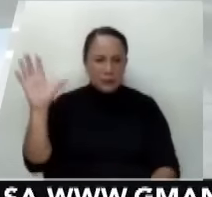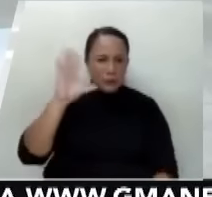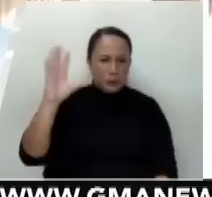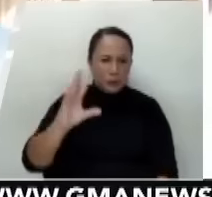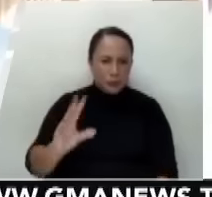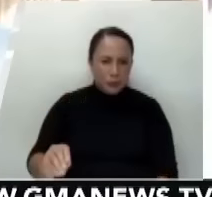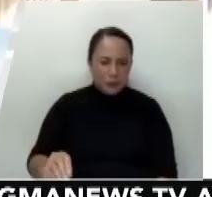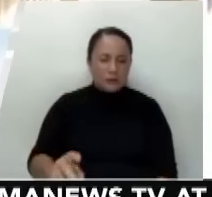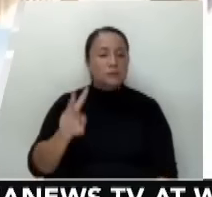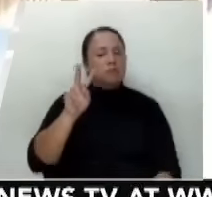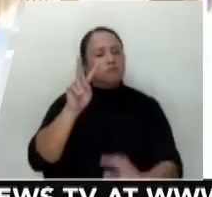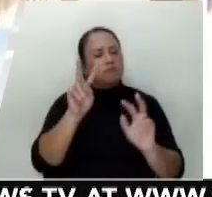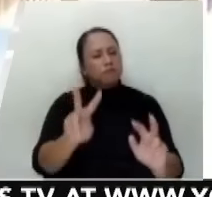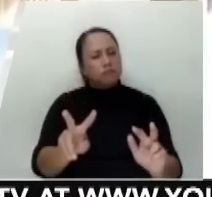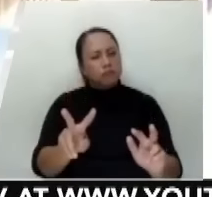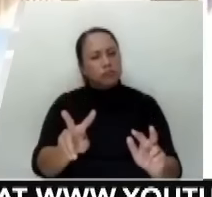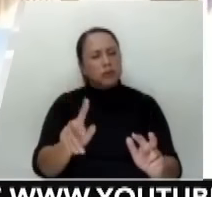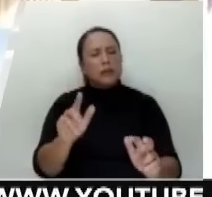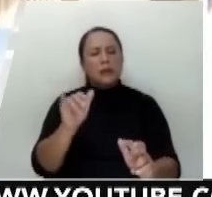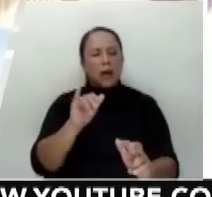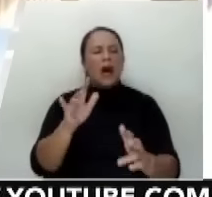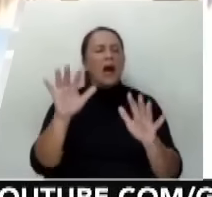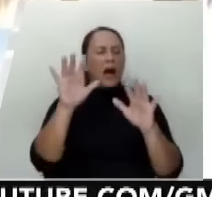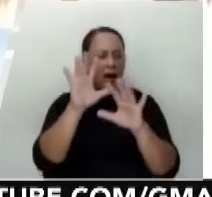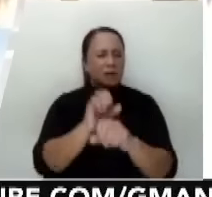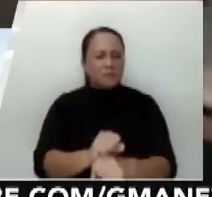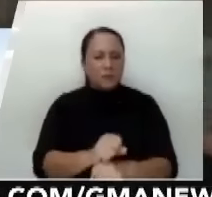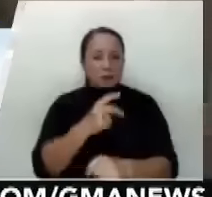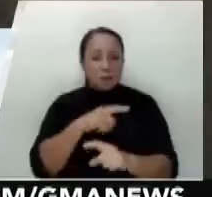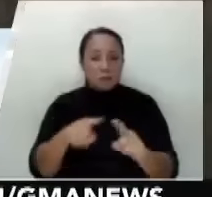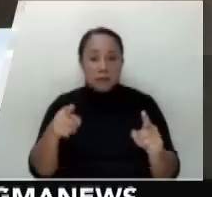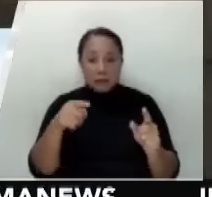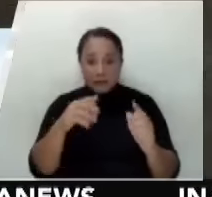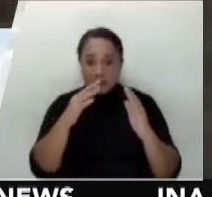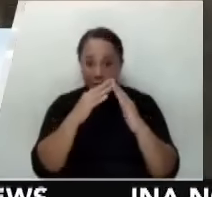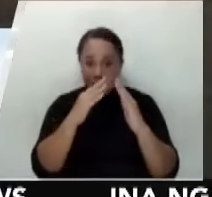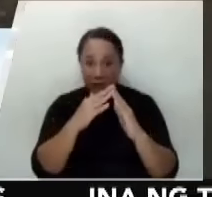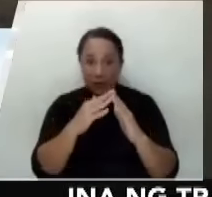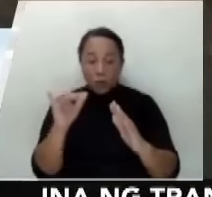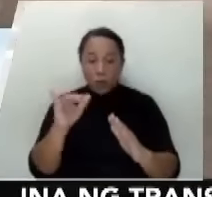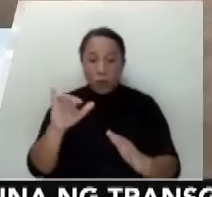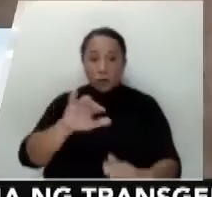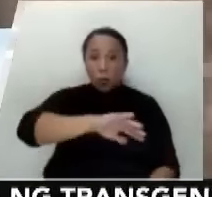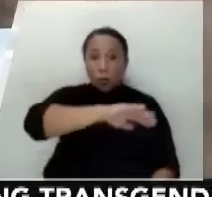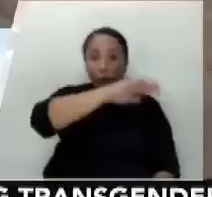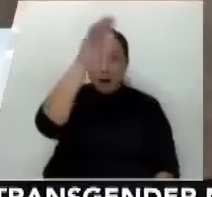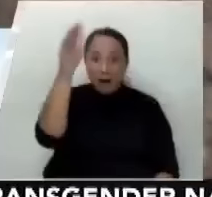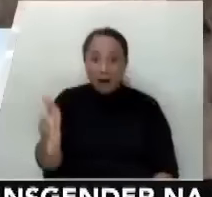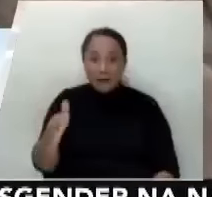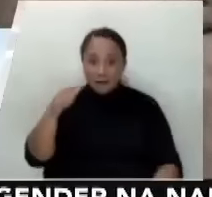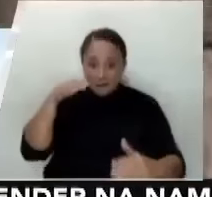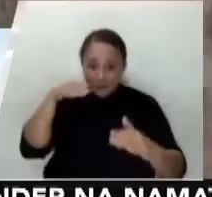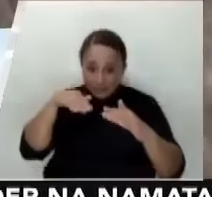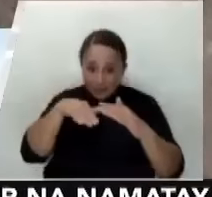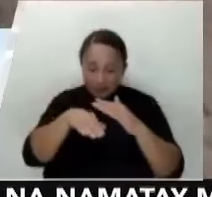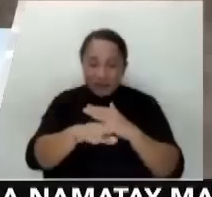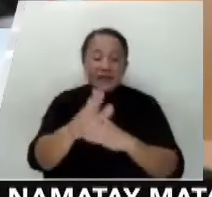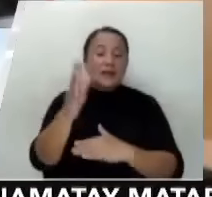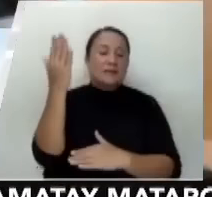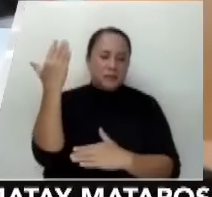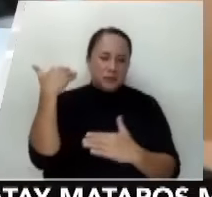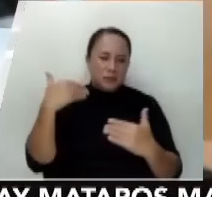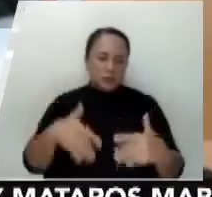sa labas, animoy karaniwan lang. Pero ang bahay na ito, isa palang kuweba. Doon kasi ako dati nakatira. Ito